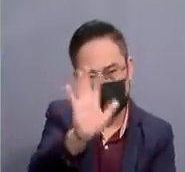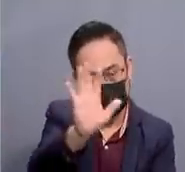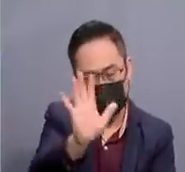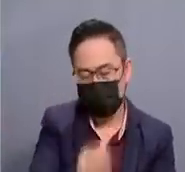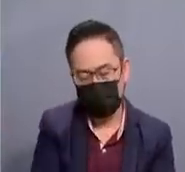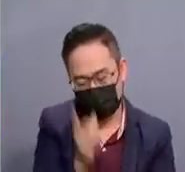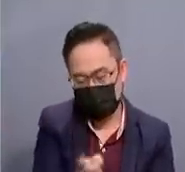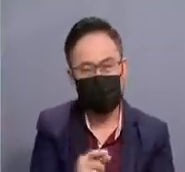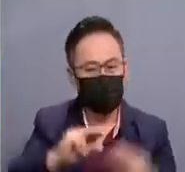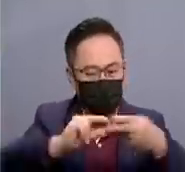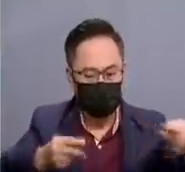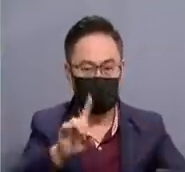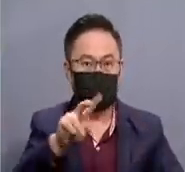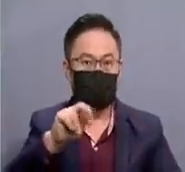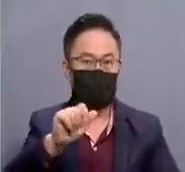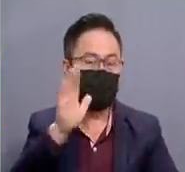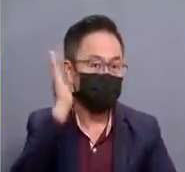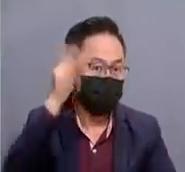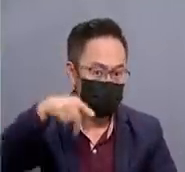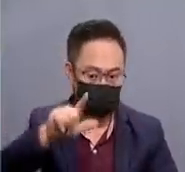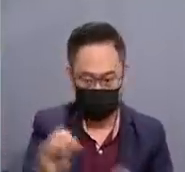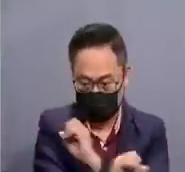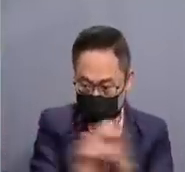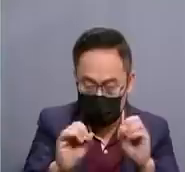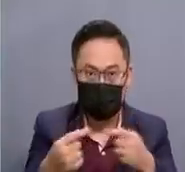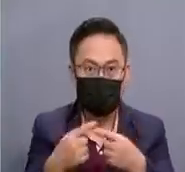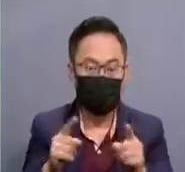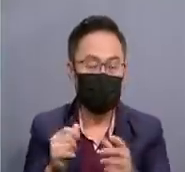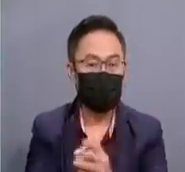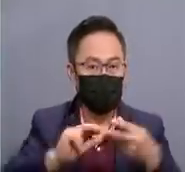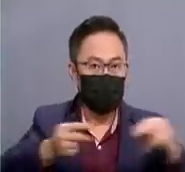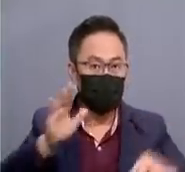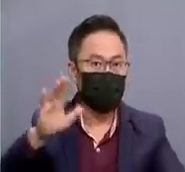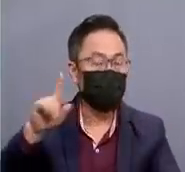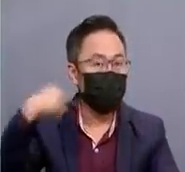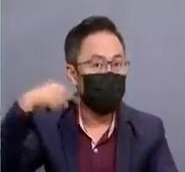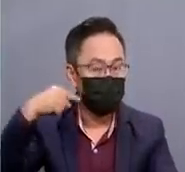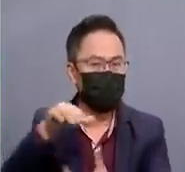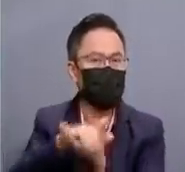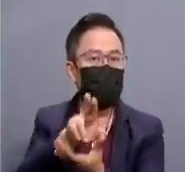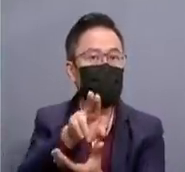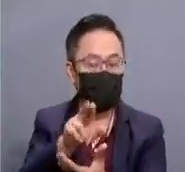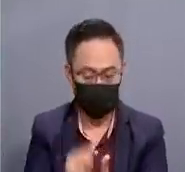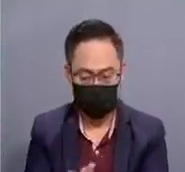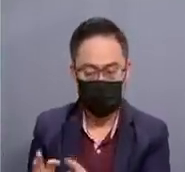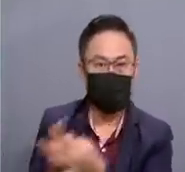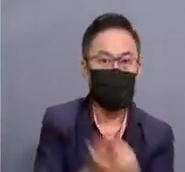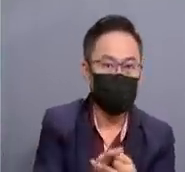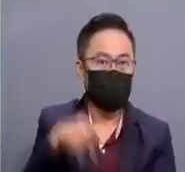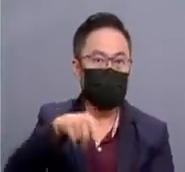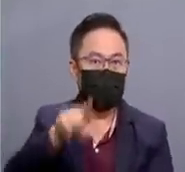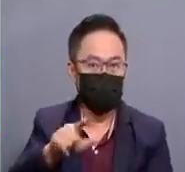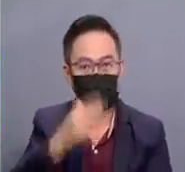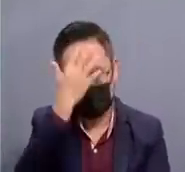งพลหรือเปล่านะครับแต่ท้ายสุดแล้วมันก็คือไม่ใช่นะครับแต่ว่าก็กลายเป็นว่า DNA ที่เกี่ยวข้องกับลุงพลนะครับ